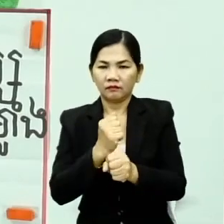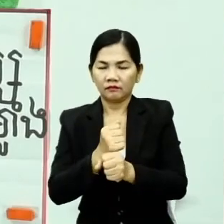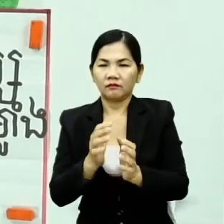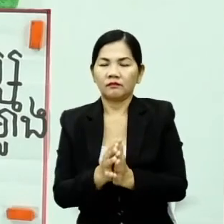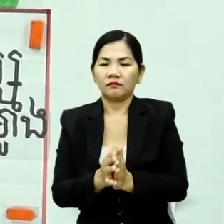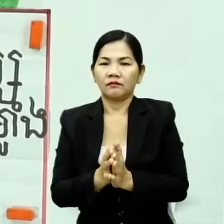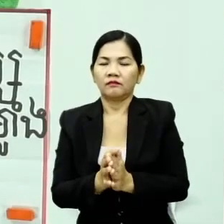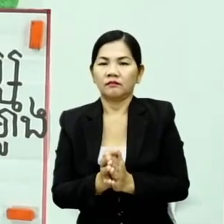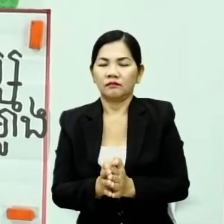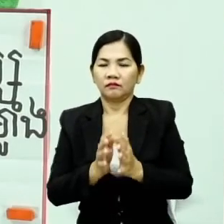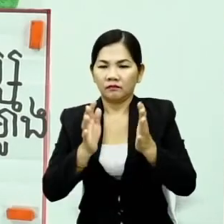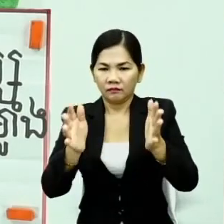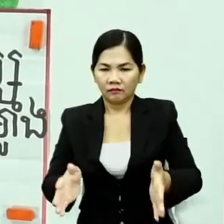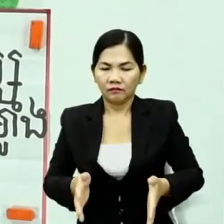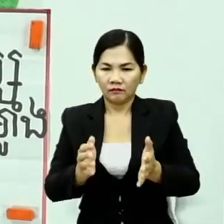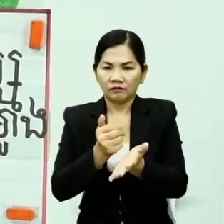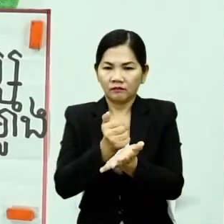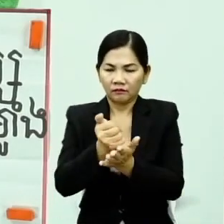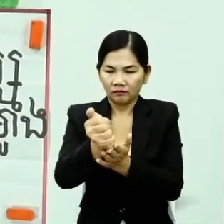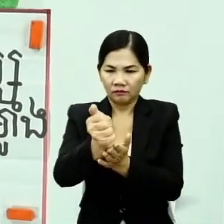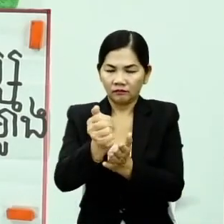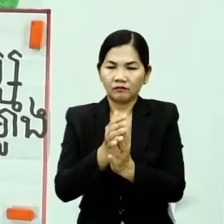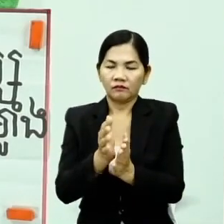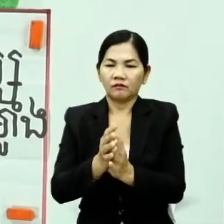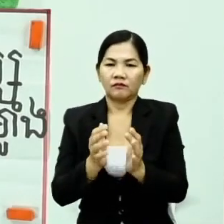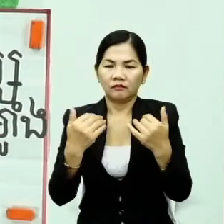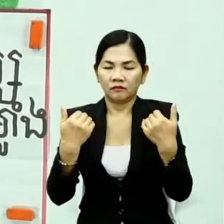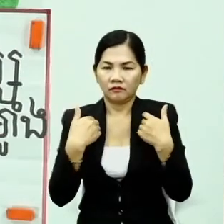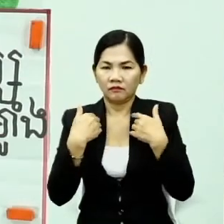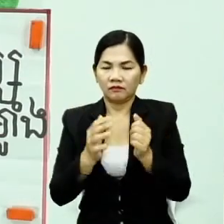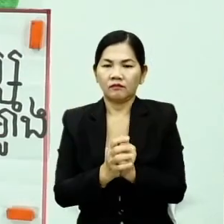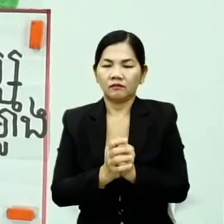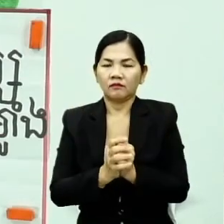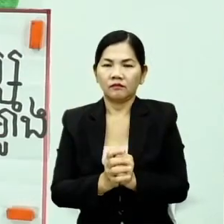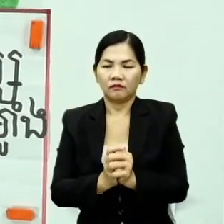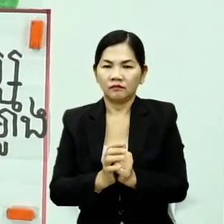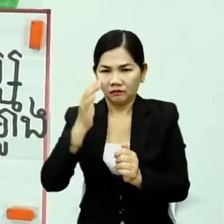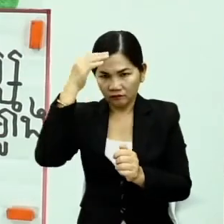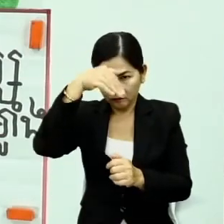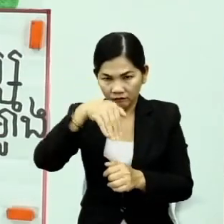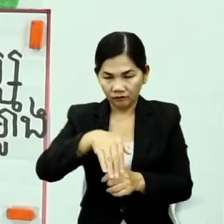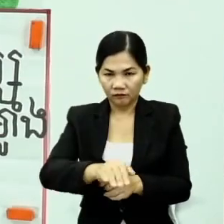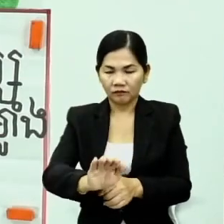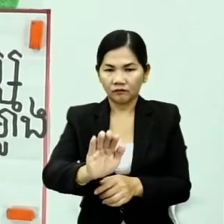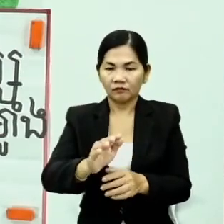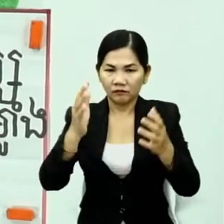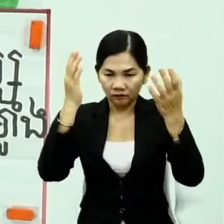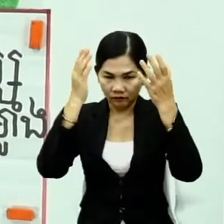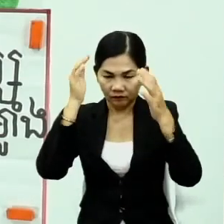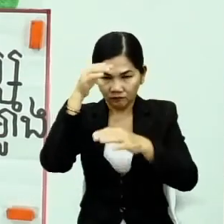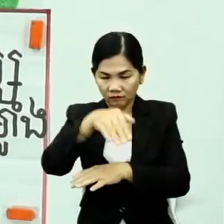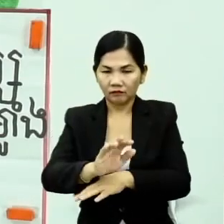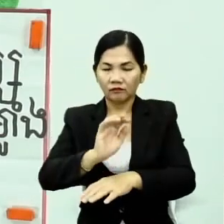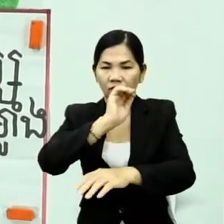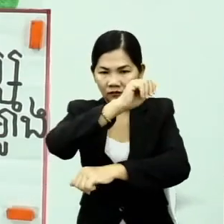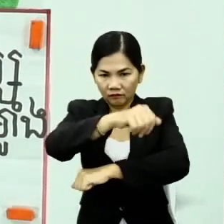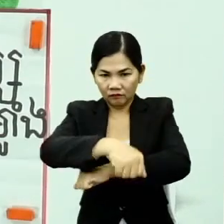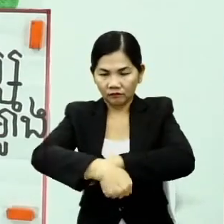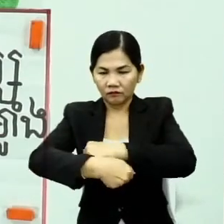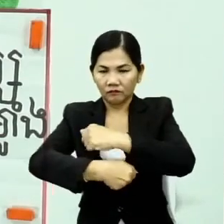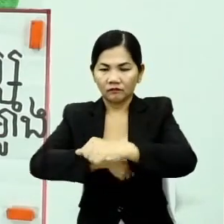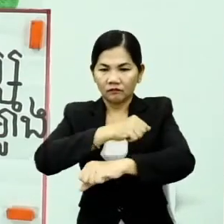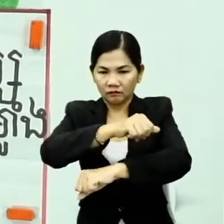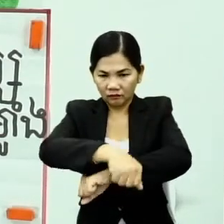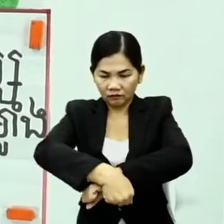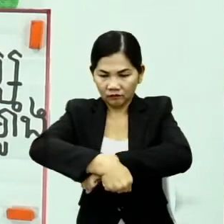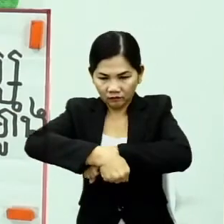ô nàng có cha rồi nó rồi tế cha rư co ở đôi chưa đầm rầy ấy cứ kê pra cầm lắng đầm bay ô chưa học thông thùng là con